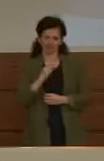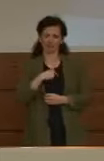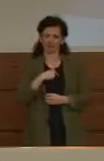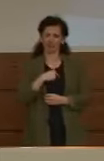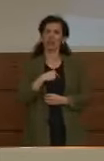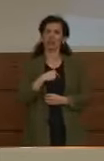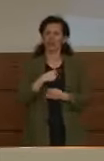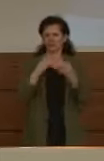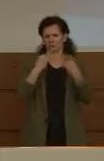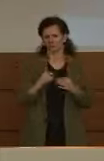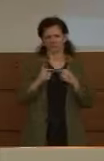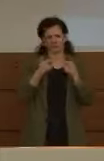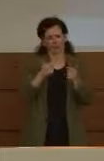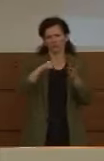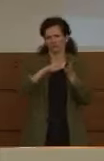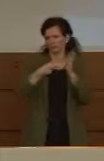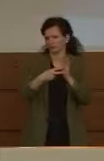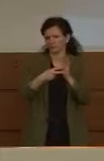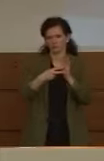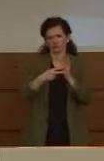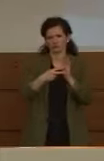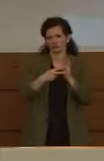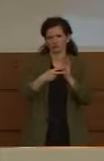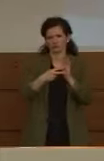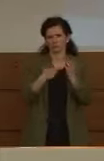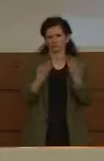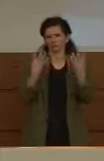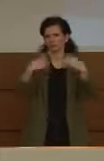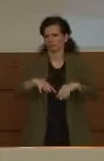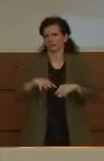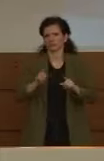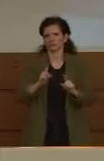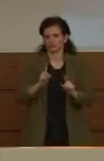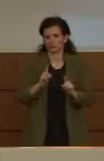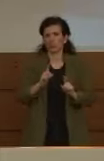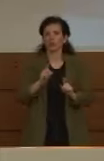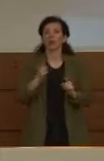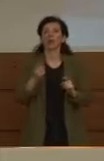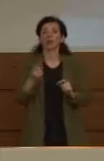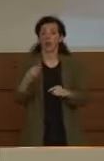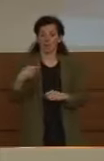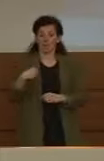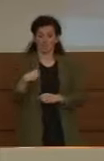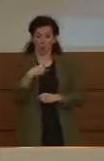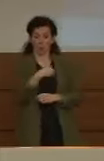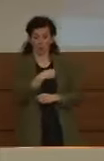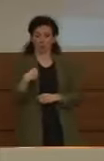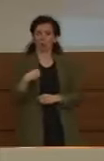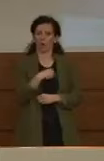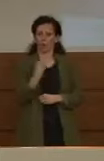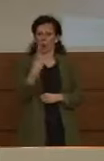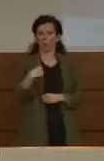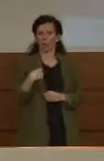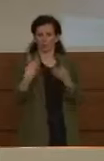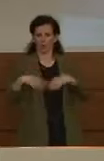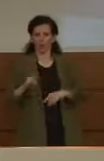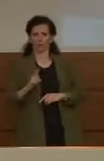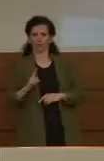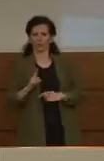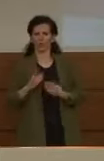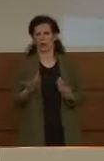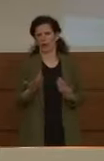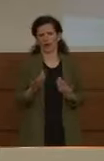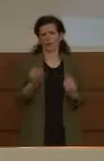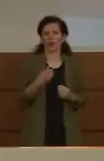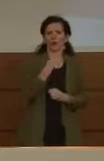deficit di perfusione evidentemente se poi ci aggiunge anche un polmone che funziona ma le due più due dalle conseguenze che